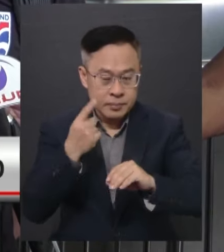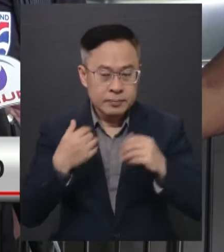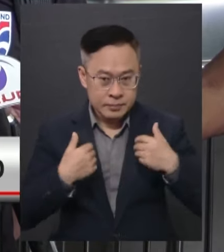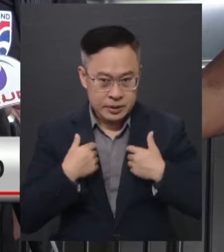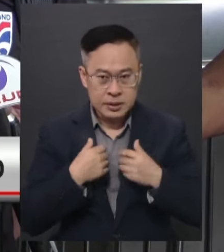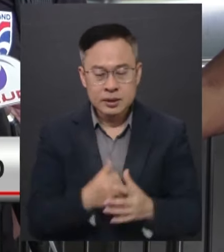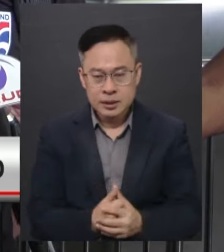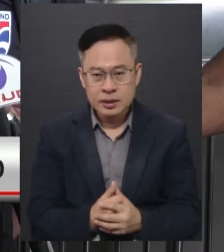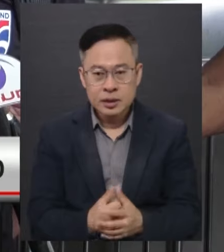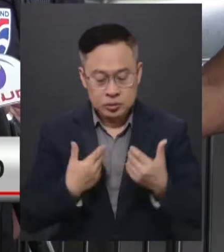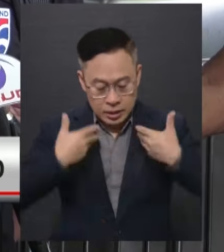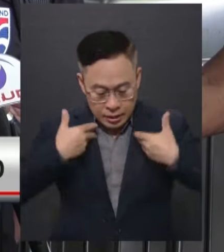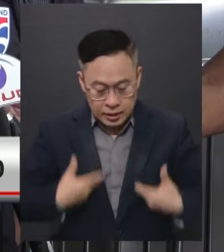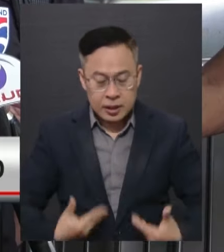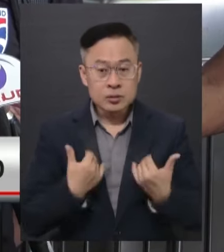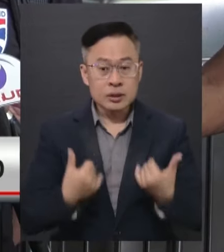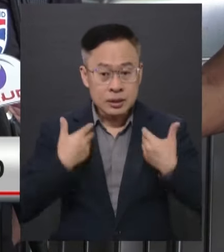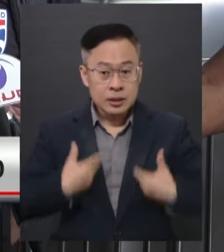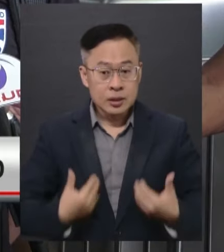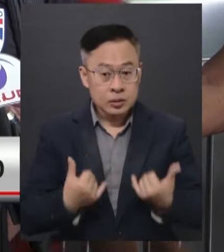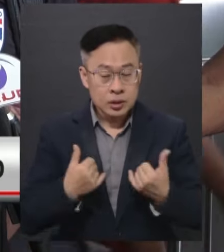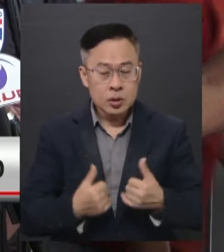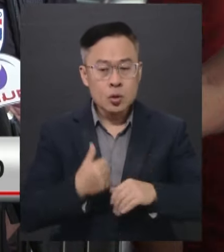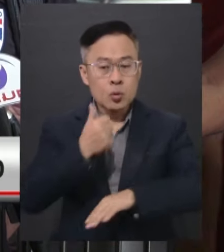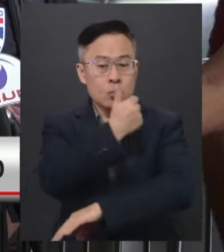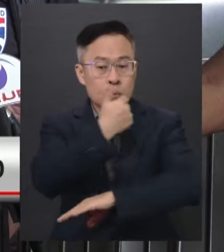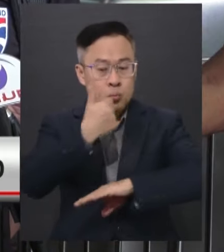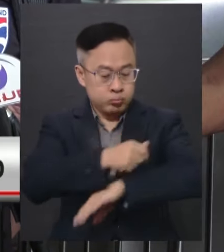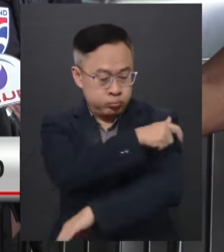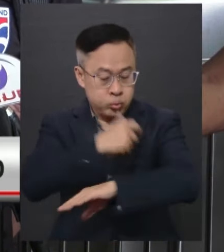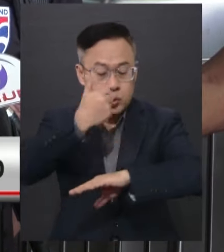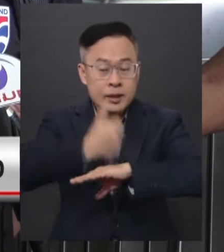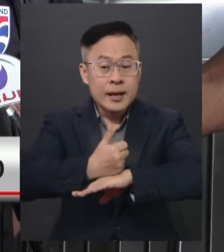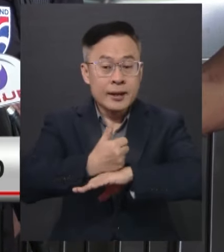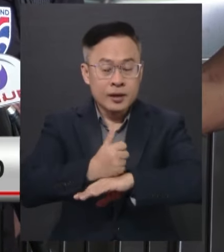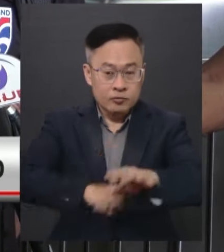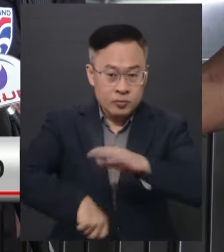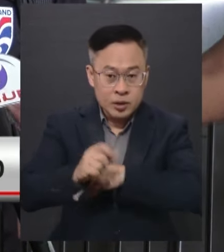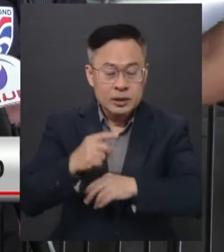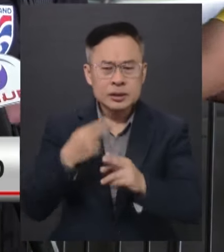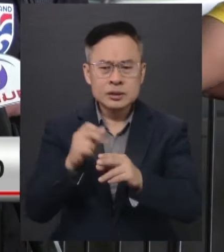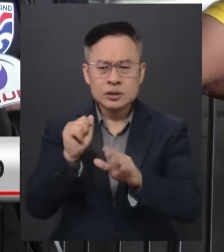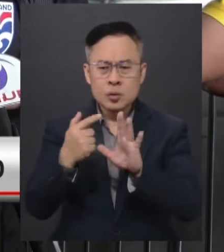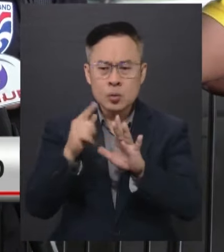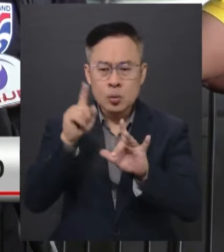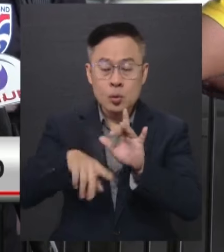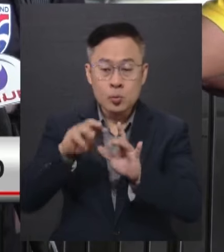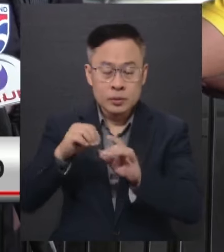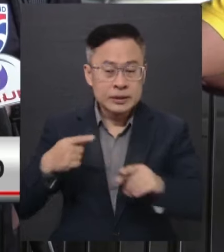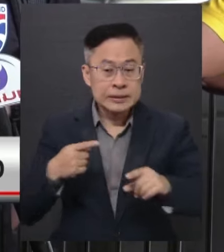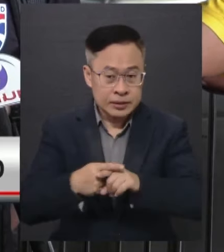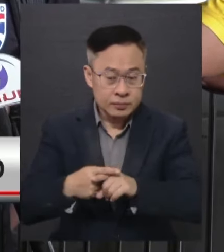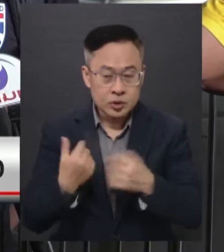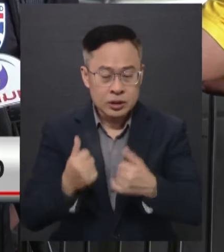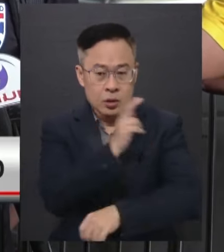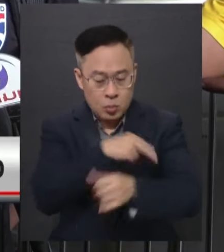สภาพร่างกายเนี่ยอิชิอิก็ได้มีการอัปเดตนะถึงกัปตันอุ้มนะคะบอกว่าธีรธรบุญมาทันเนี่ยที่เจ็บในเกมนัดกับเกาหลีใต้ทีมงาน